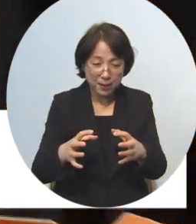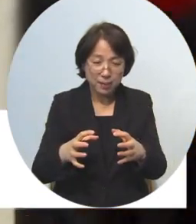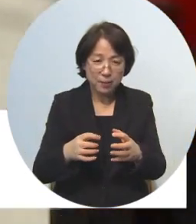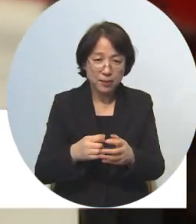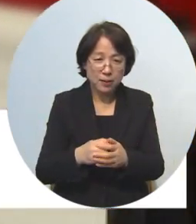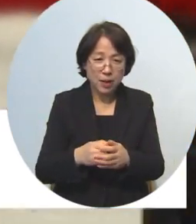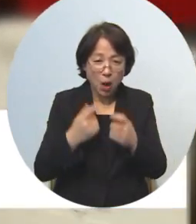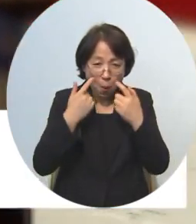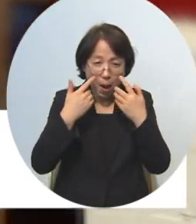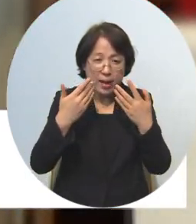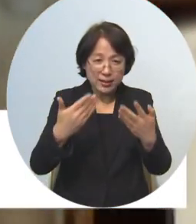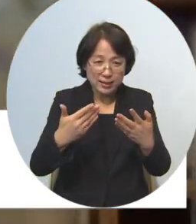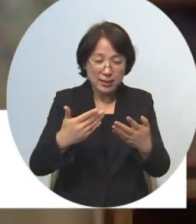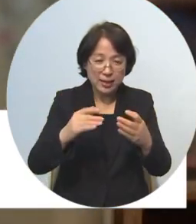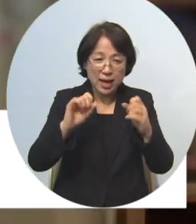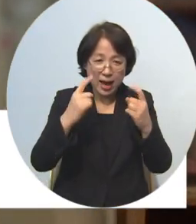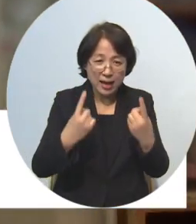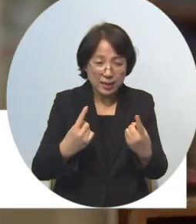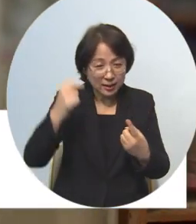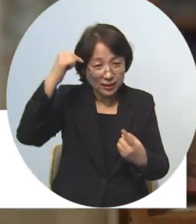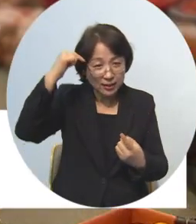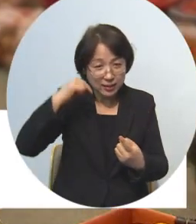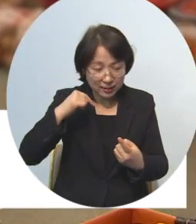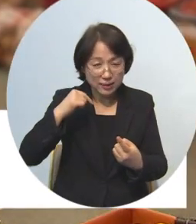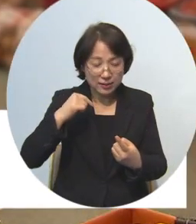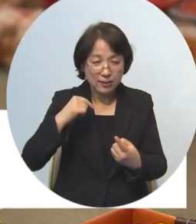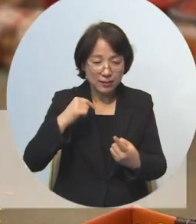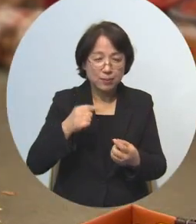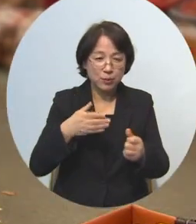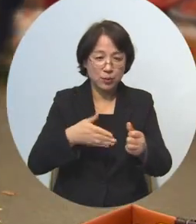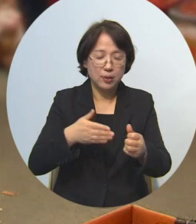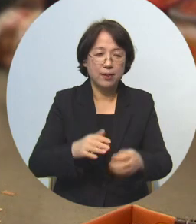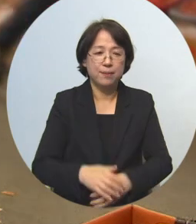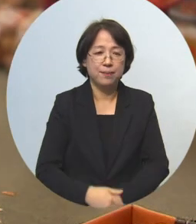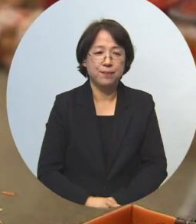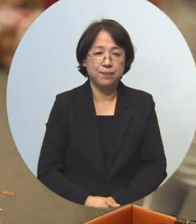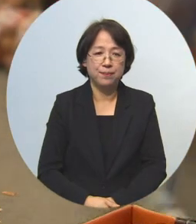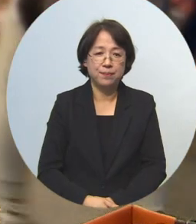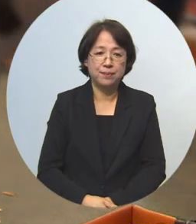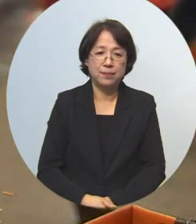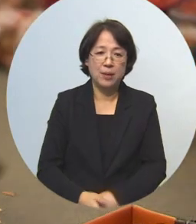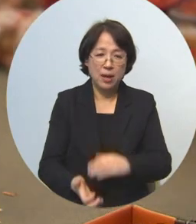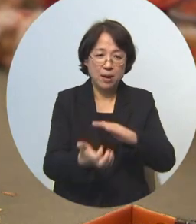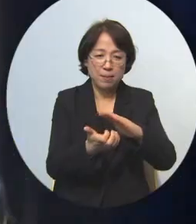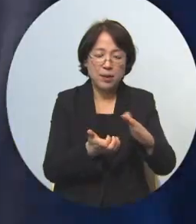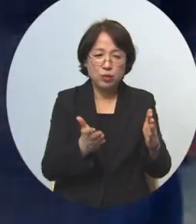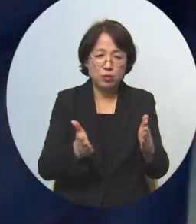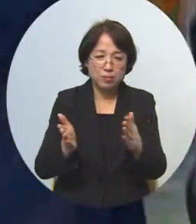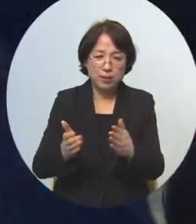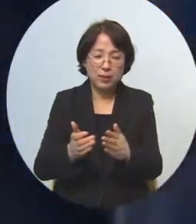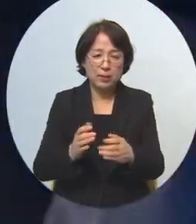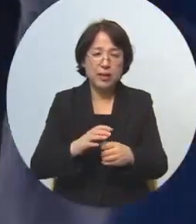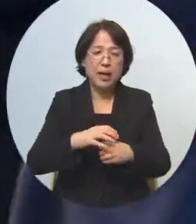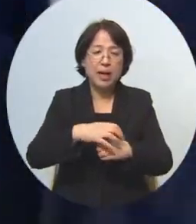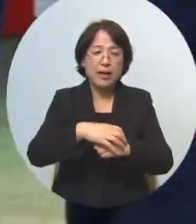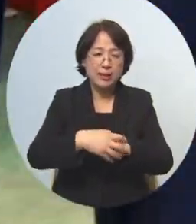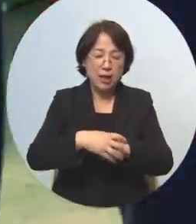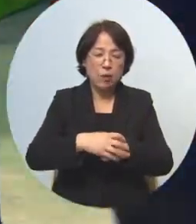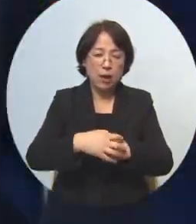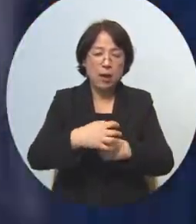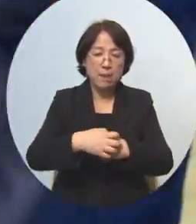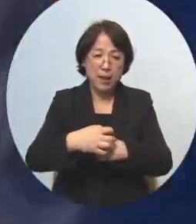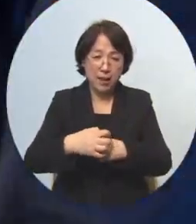효과를 높여 달라고 요청했습니다 수급 불안에 미리 대비하기 위해 중장기 사과와 배 수급